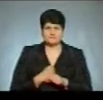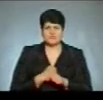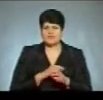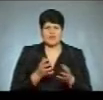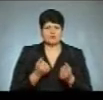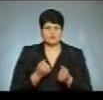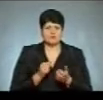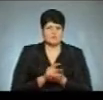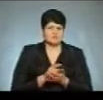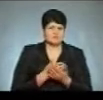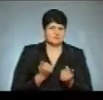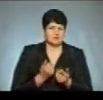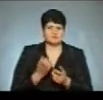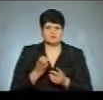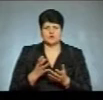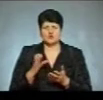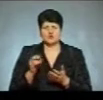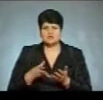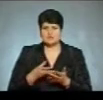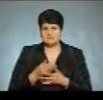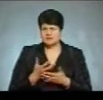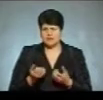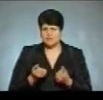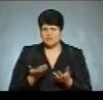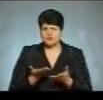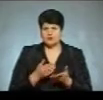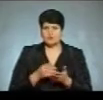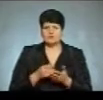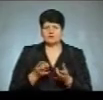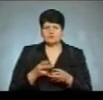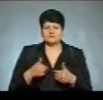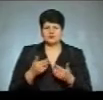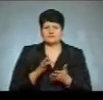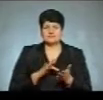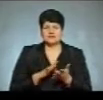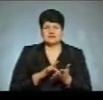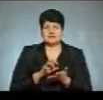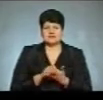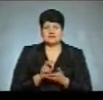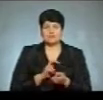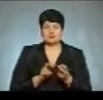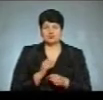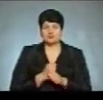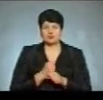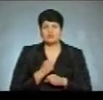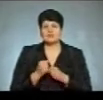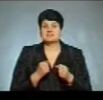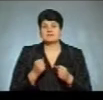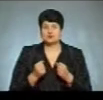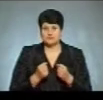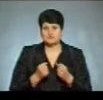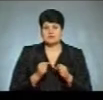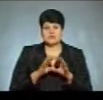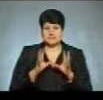ні пенсії, ні соціальних виплат, тому потрібно звернутися до центру зайнятості за пошуком роботи і працевлаштуватися, і